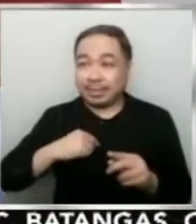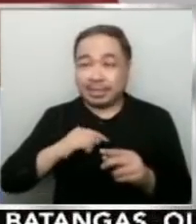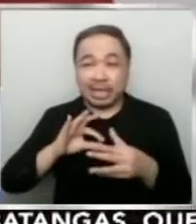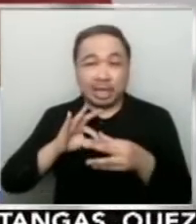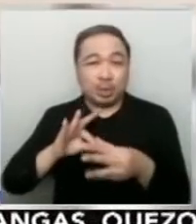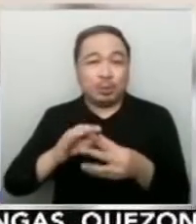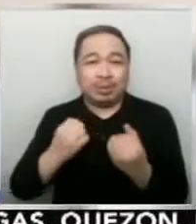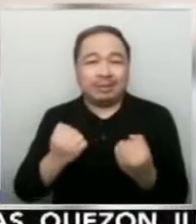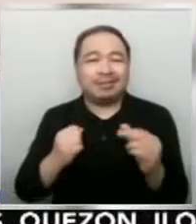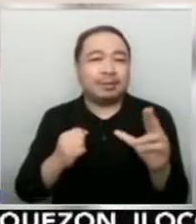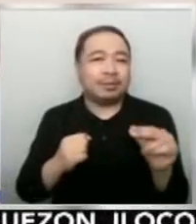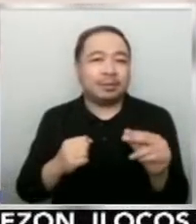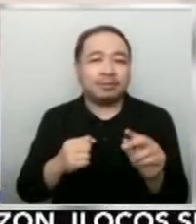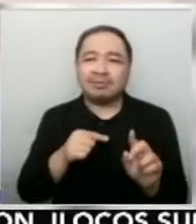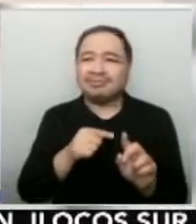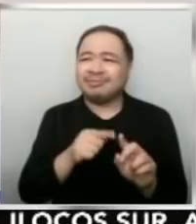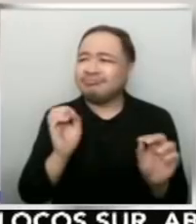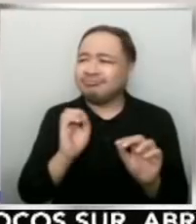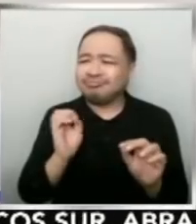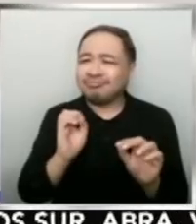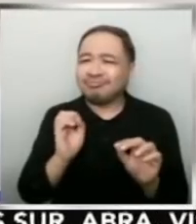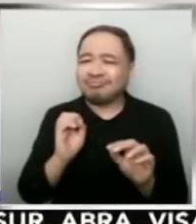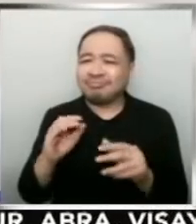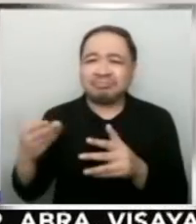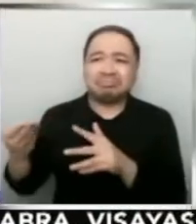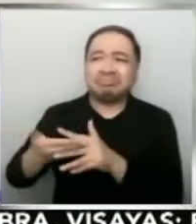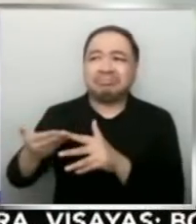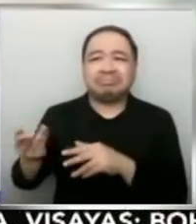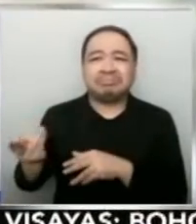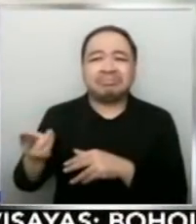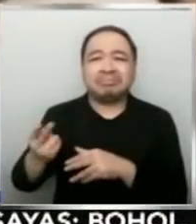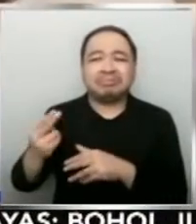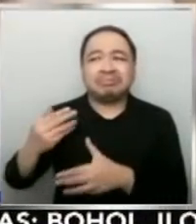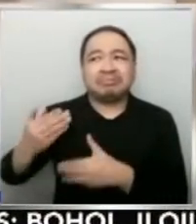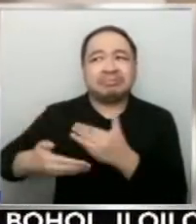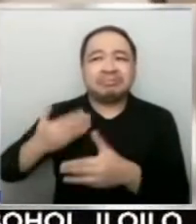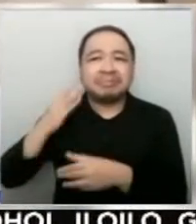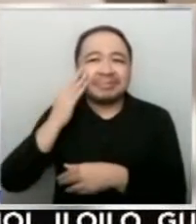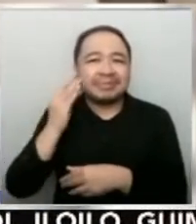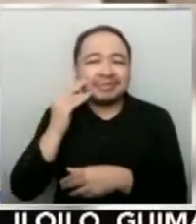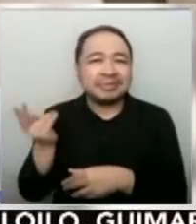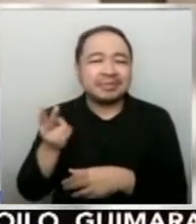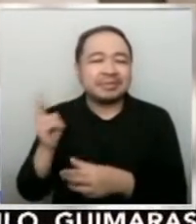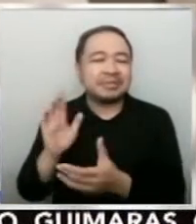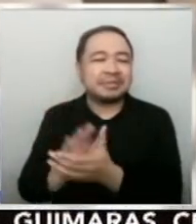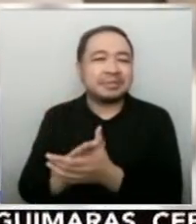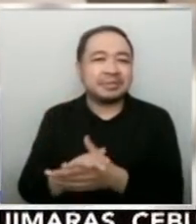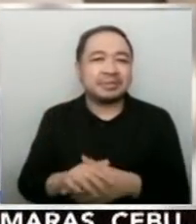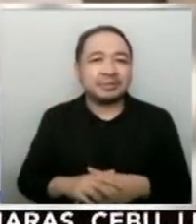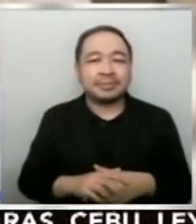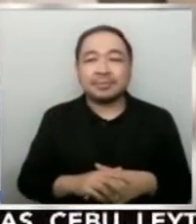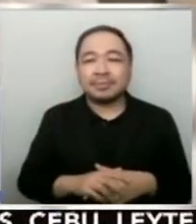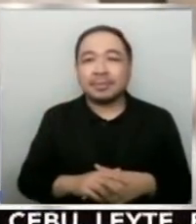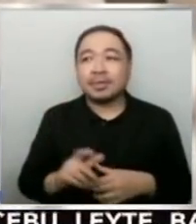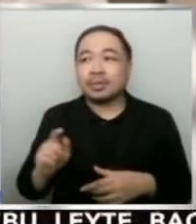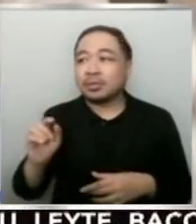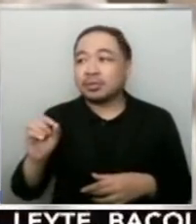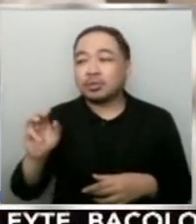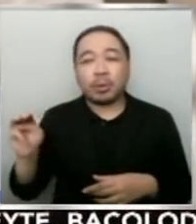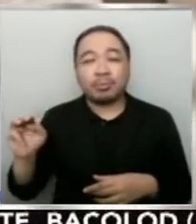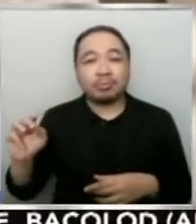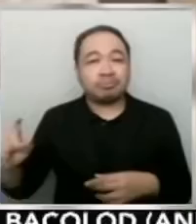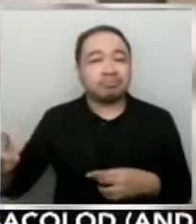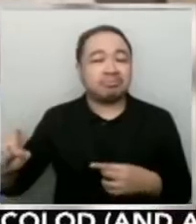wala talaga siyang kinalaman sa kung anuman ang pinagdadaanan ng mag-asawa. Actually, Tom messaged me and he clarified po with me